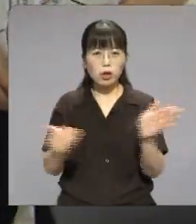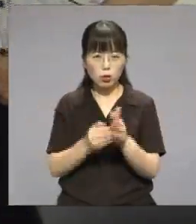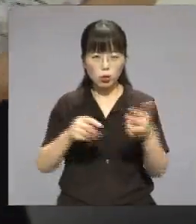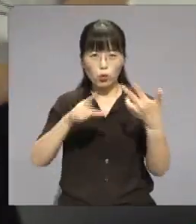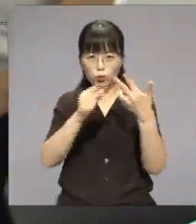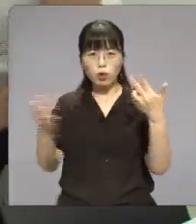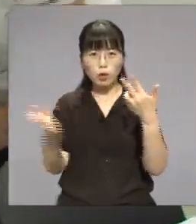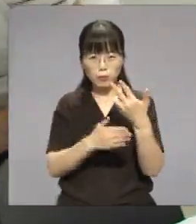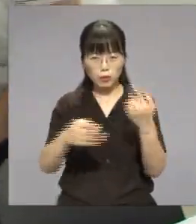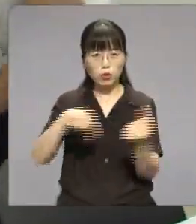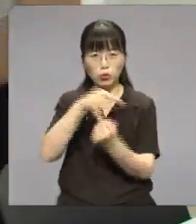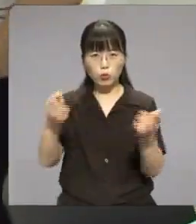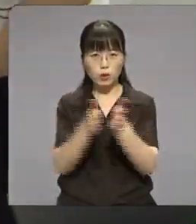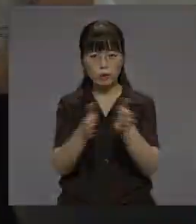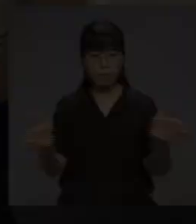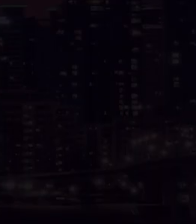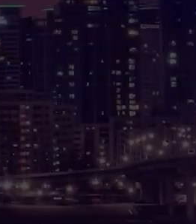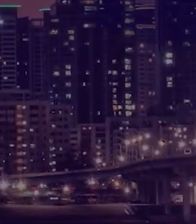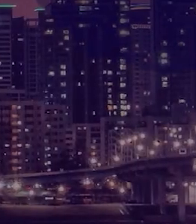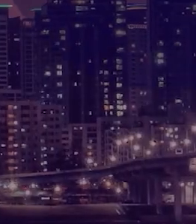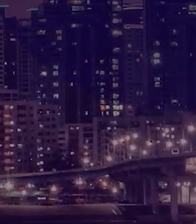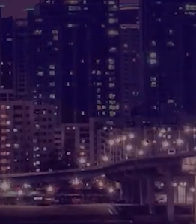본격 운영에 들어갔습니다